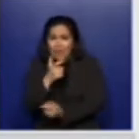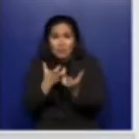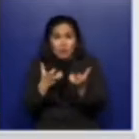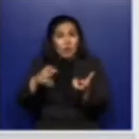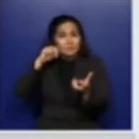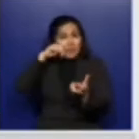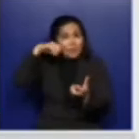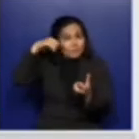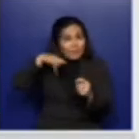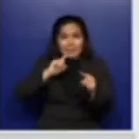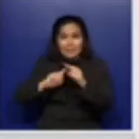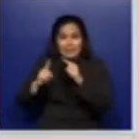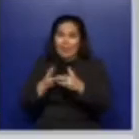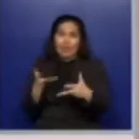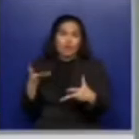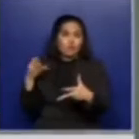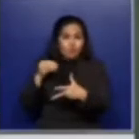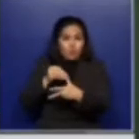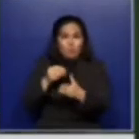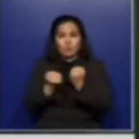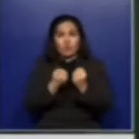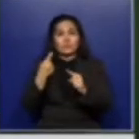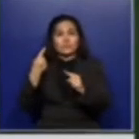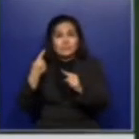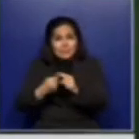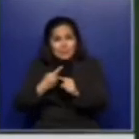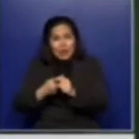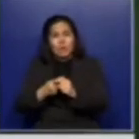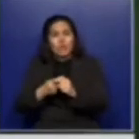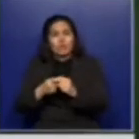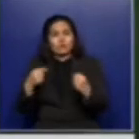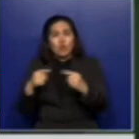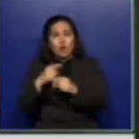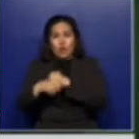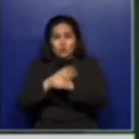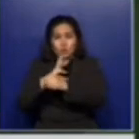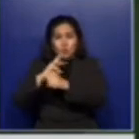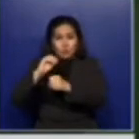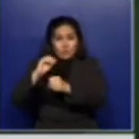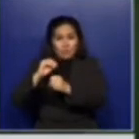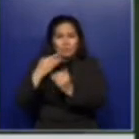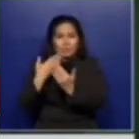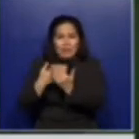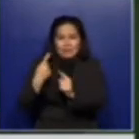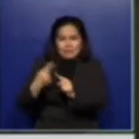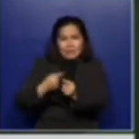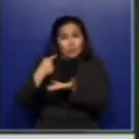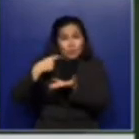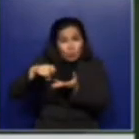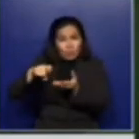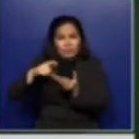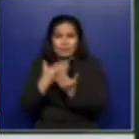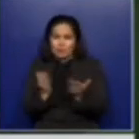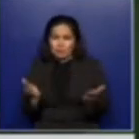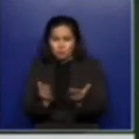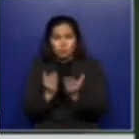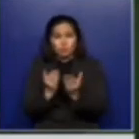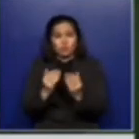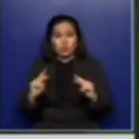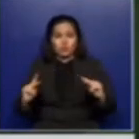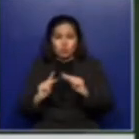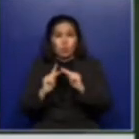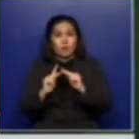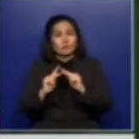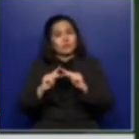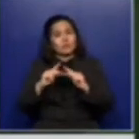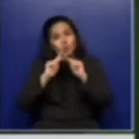ค่าไฟค่าเช่ารถเบี้ยหวัดบำนาญค่ารักษาพยาบาลรวมถึงเงินอุดหนุนต่างๆในทุกกระทรวงทบวงกลมนะครับ